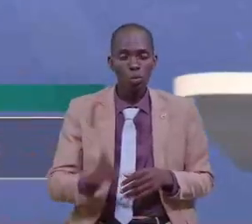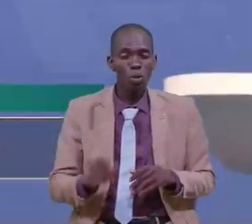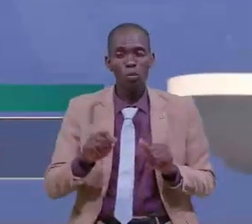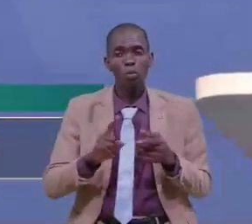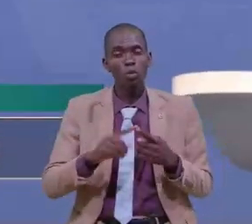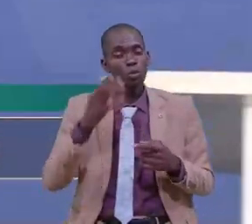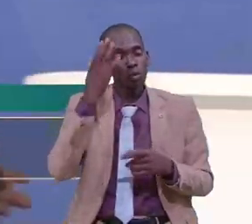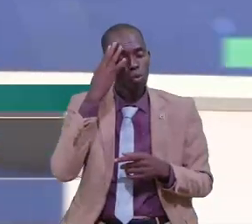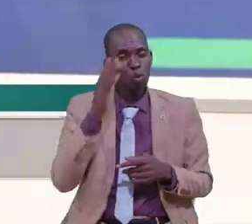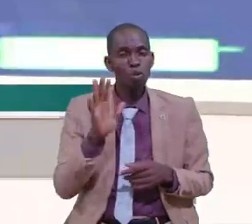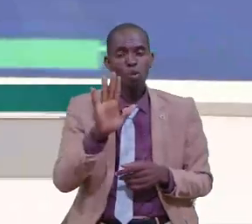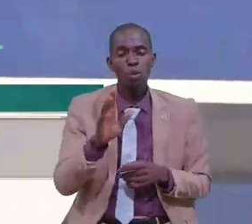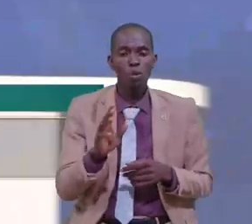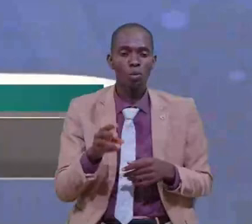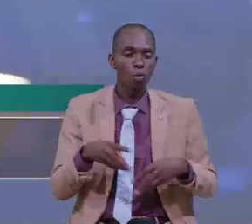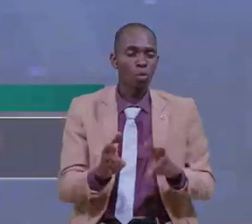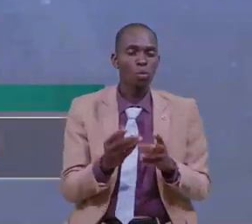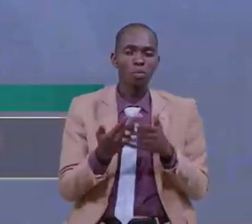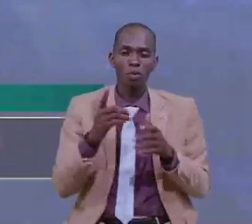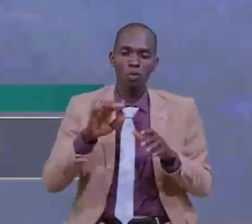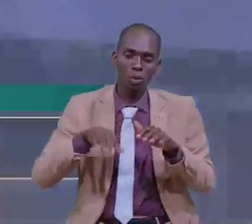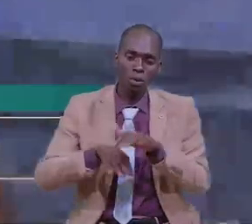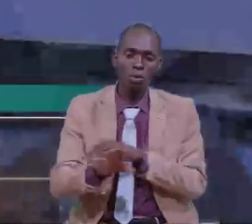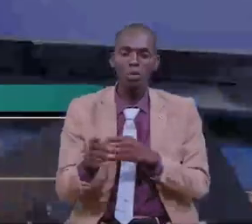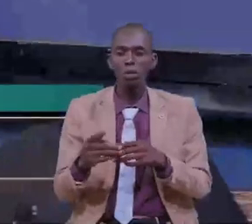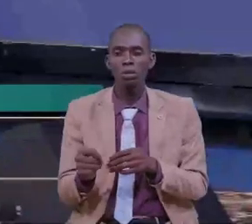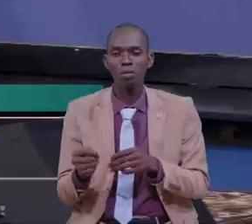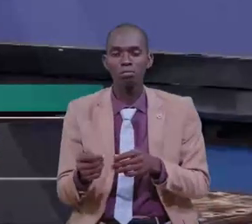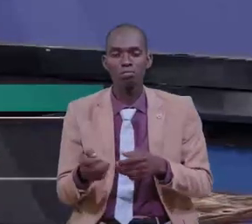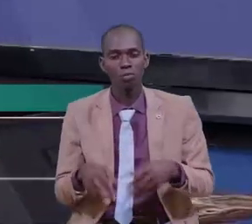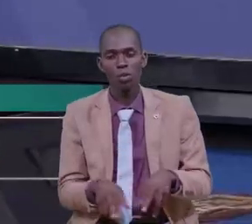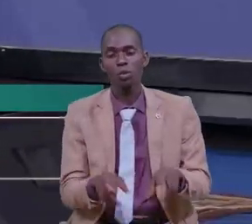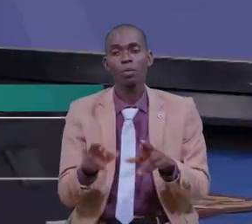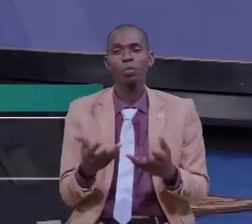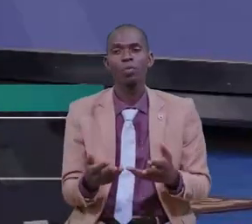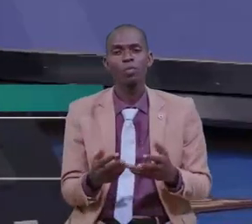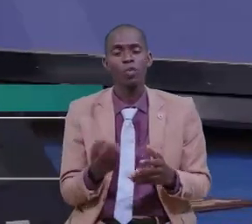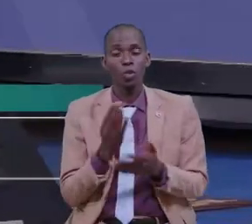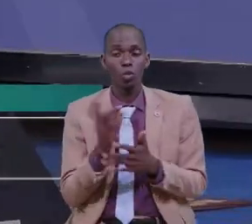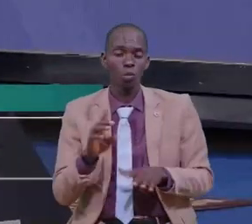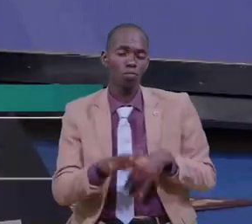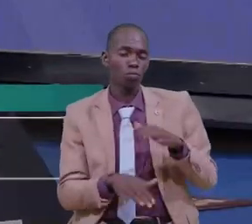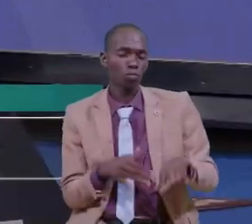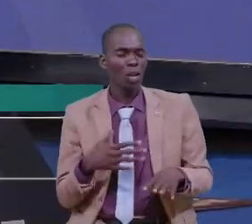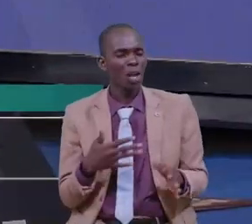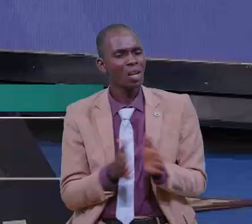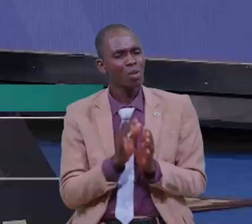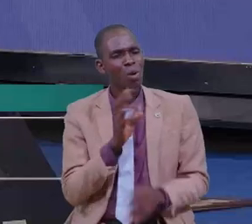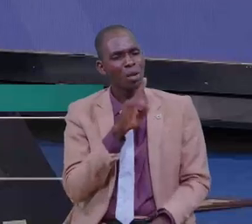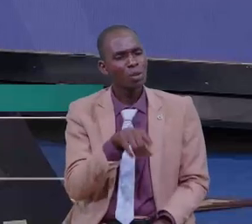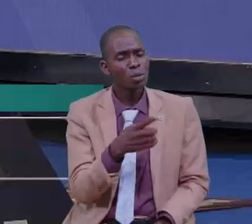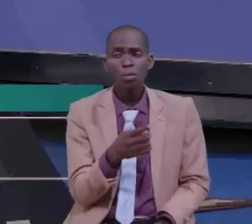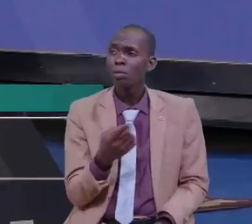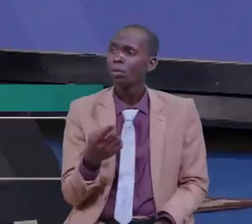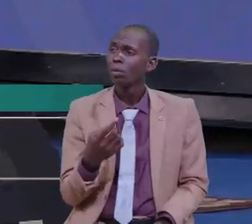Vous devez déterminer votre destination avant de vous engager sur un chemin donné. Quelqu'un se retrouve sur la voie et vous demande, où vas-tu? Il dit,